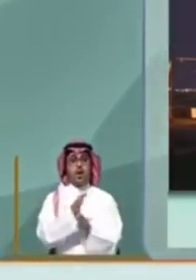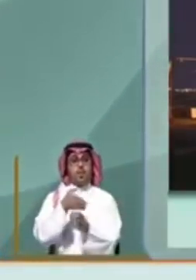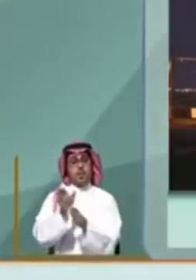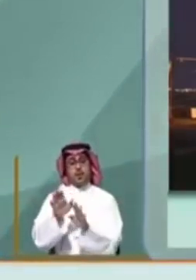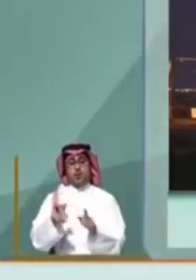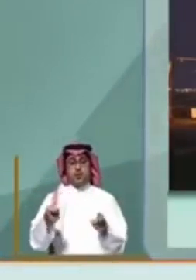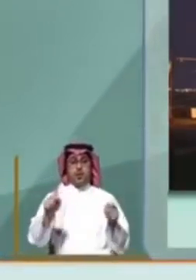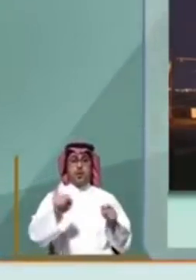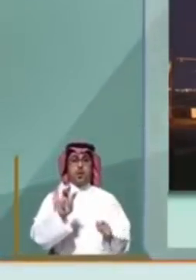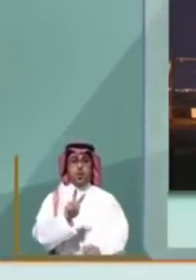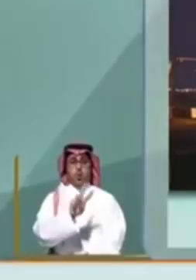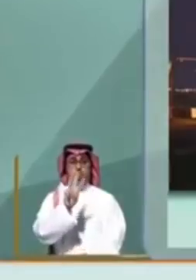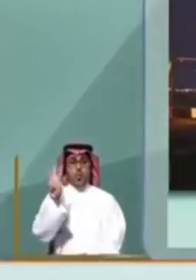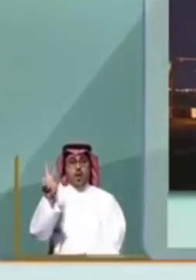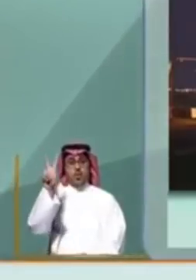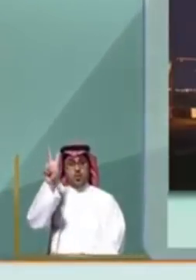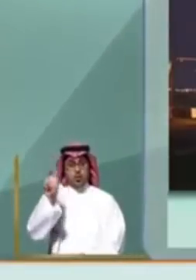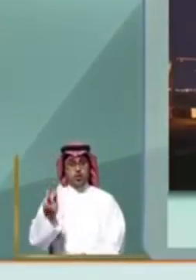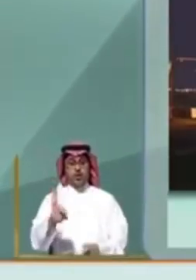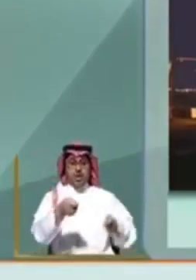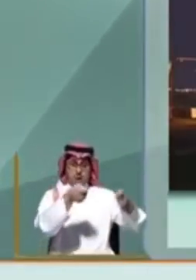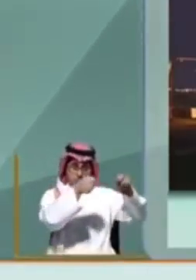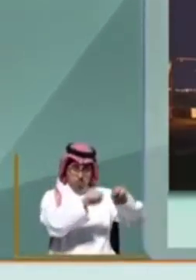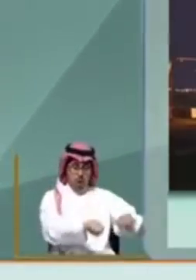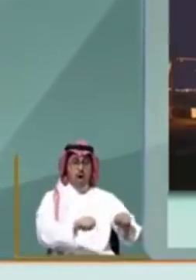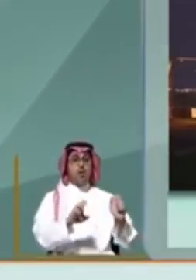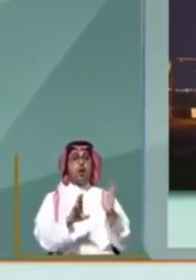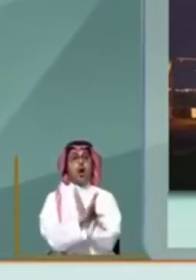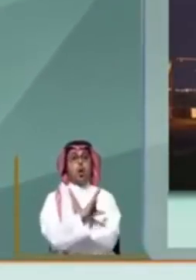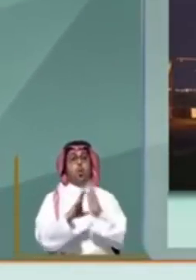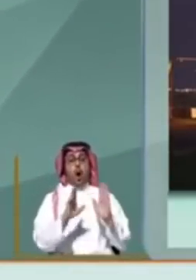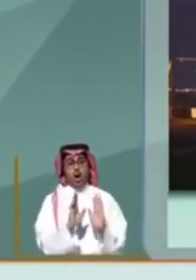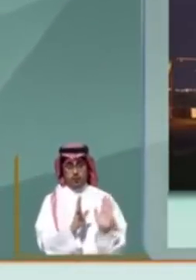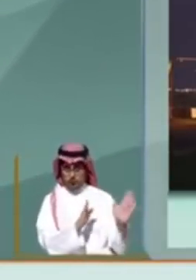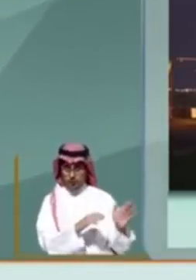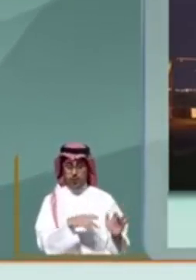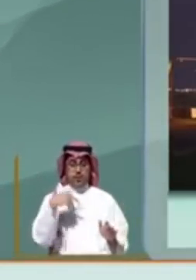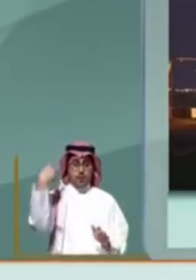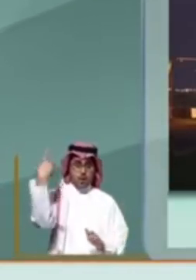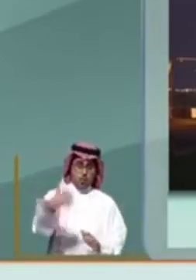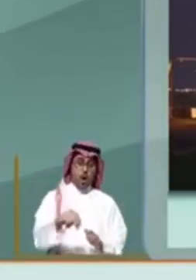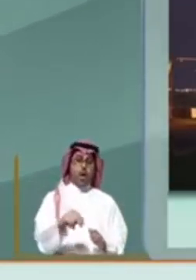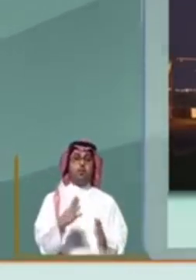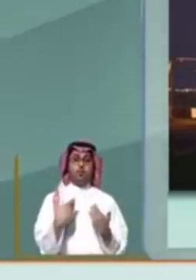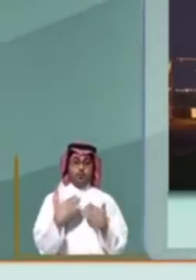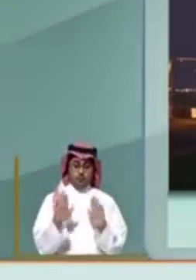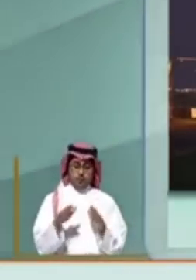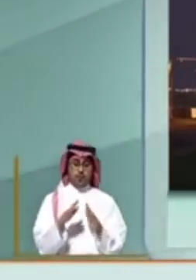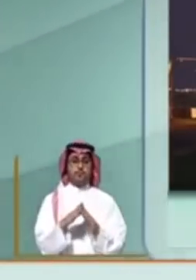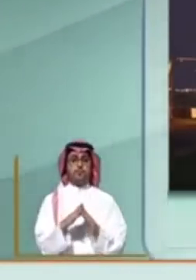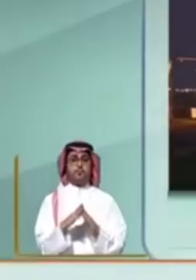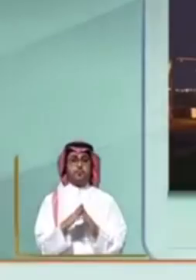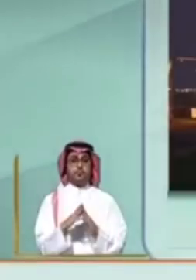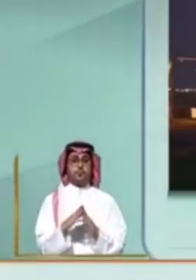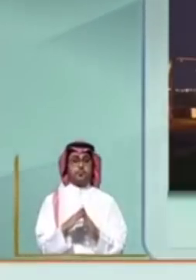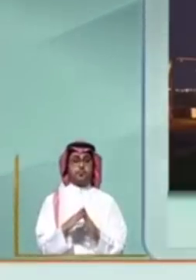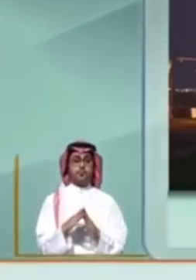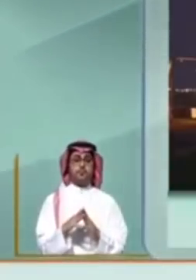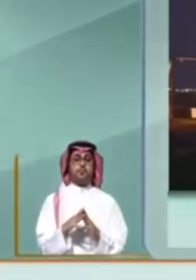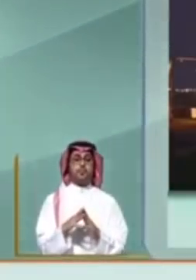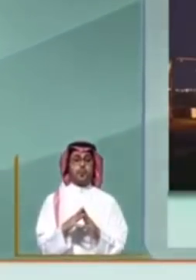ومنها 23 منشأة تم إغلاقها بسبب مخالفتها للاشتراطات الصحية والاحترازات